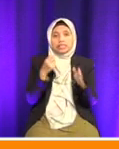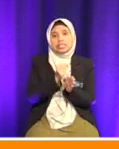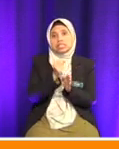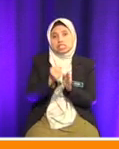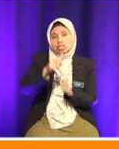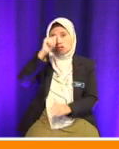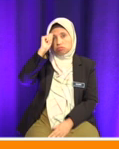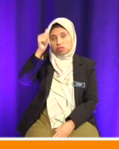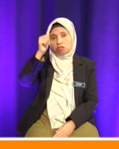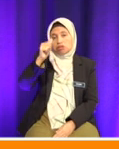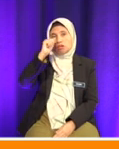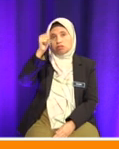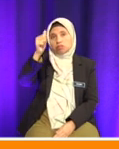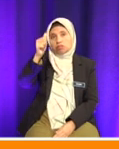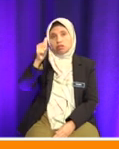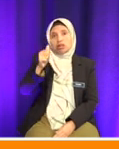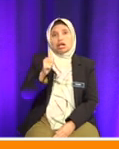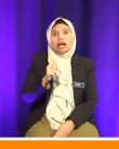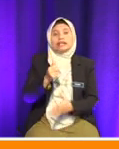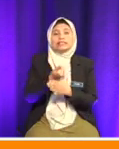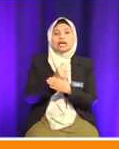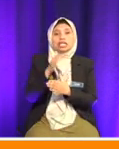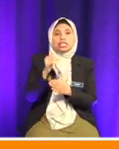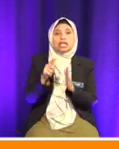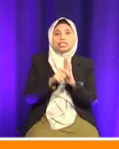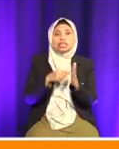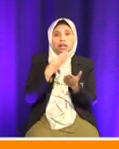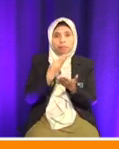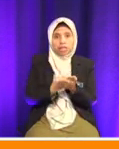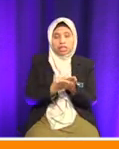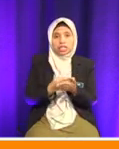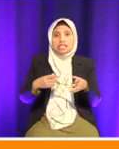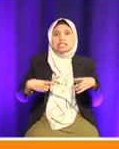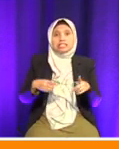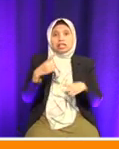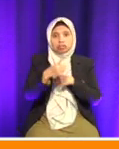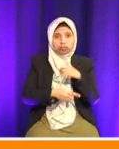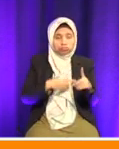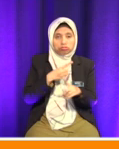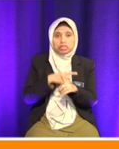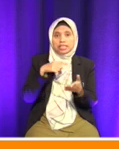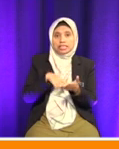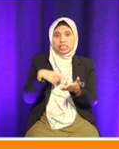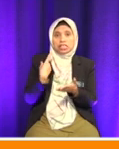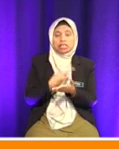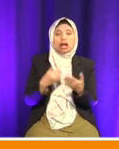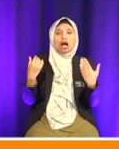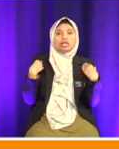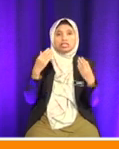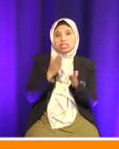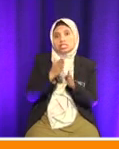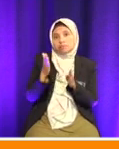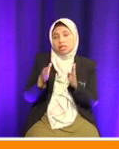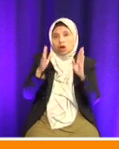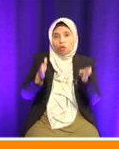di sisi Allahu Akbar itu adalah antara yang terbaik sedangkan di dunia ini kita berada di sisi orang-orang yang besar